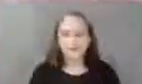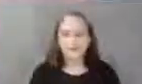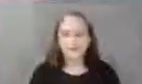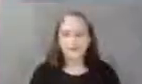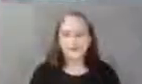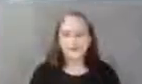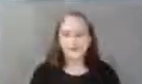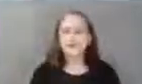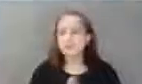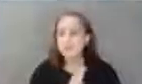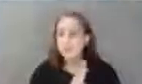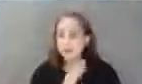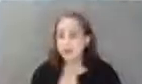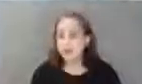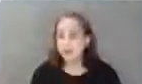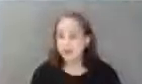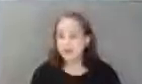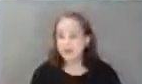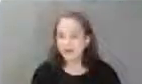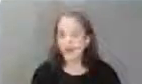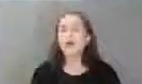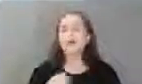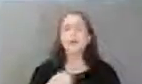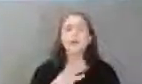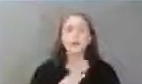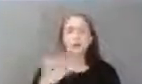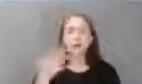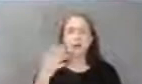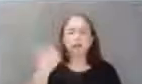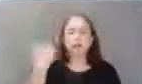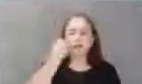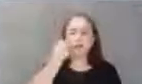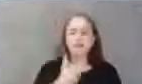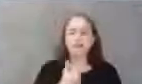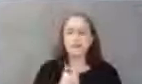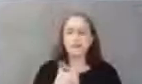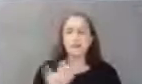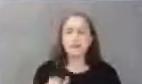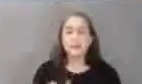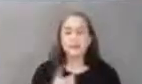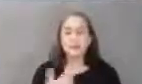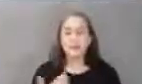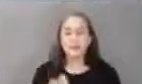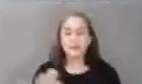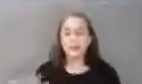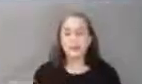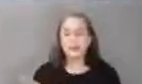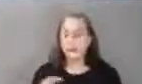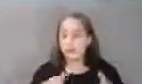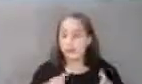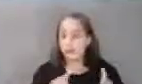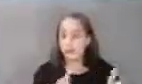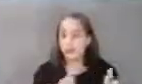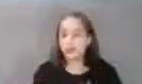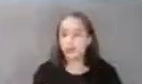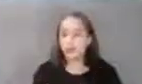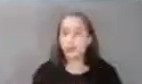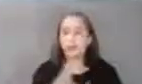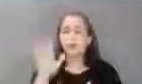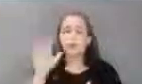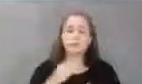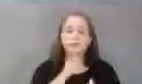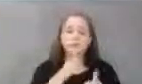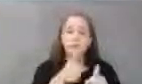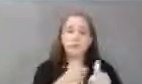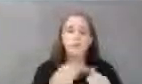transportation. Sa ilalim na rin yan, mong bayan niyan to recover as one act. Pero bago ko kausapin yung makasama natin sa DPO,